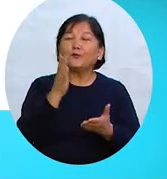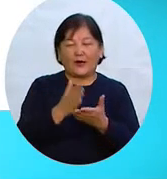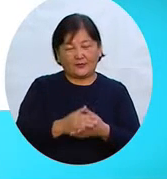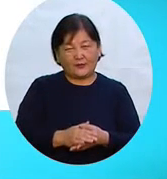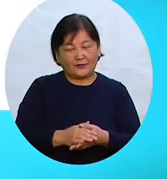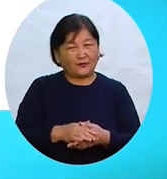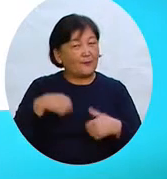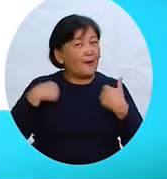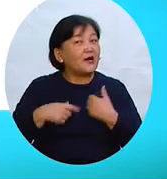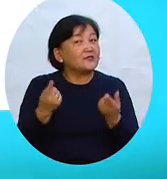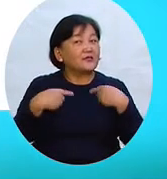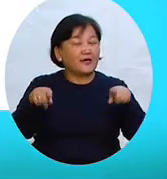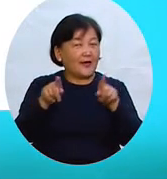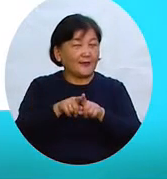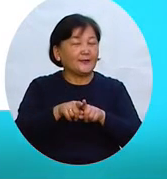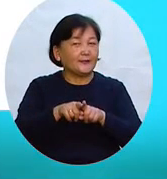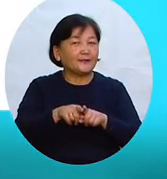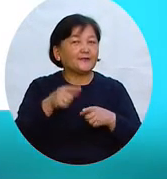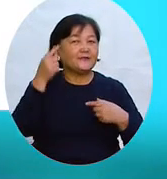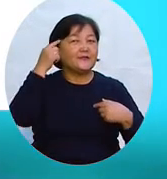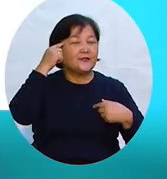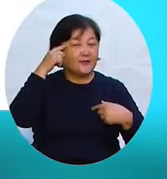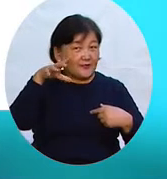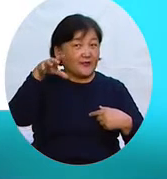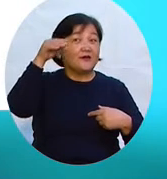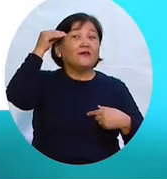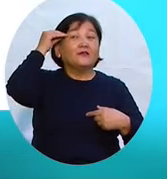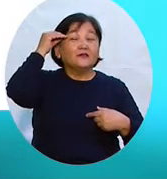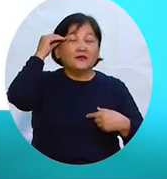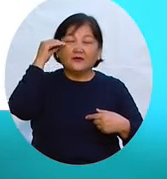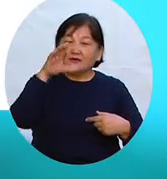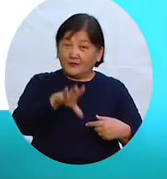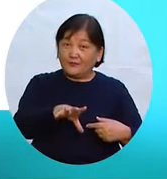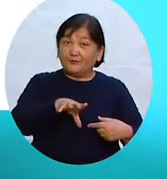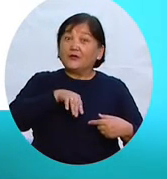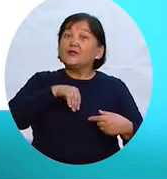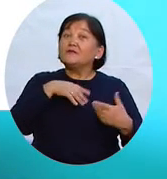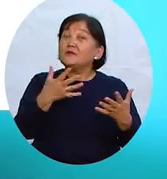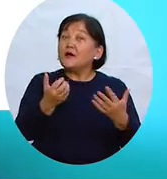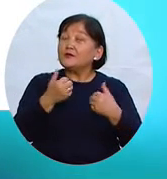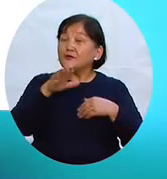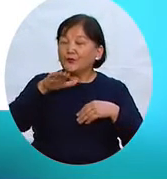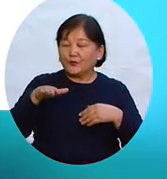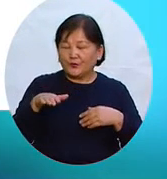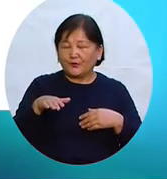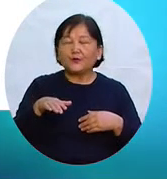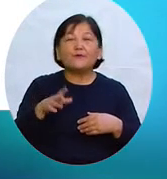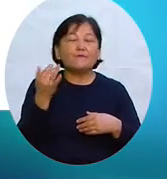яг багштайгаа адилхан мэдрэмж сэтгэл төрсэн хүүхд байж болно. Зарим хүүхд нь одоо бас зарим нэг үгийг орхисон байж болно